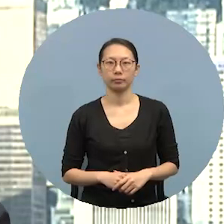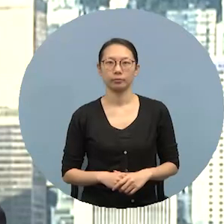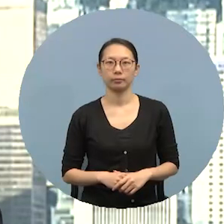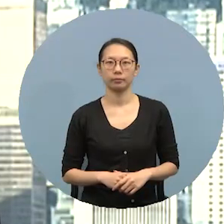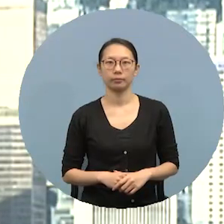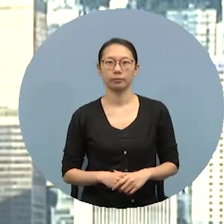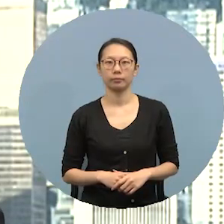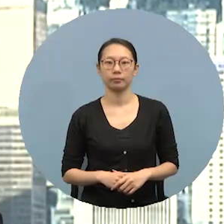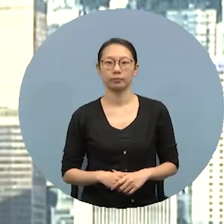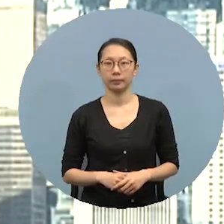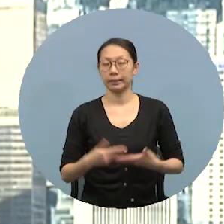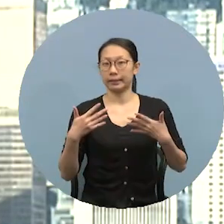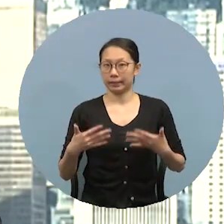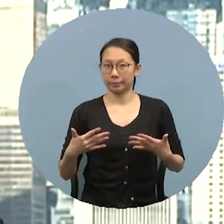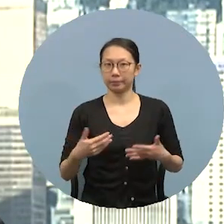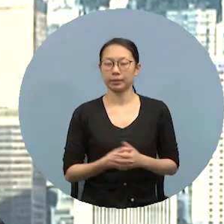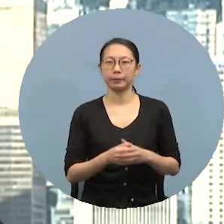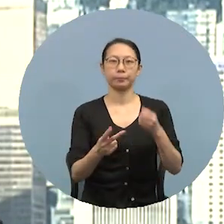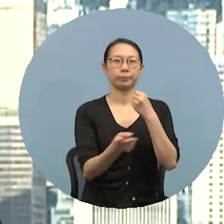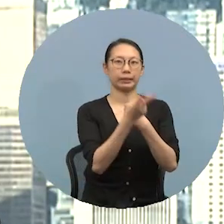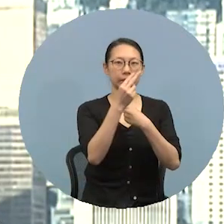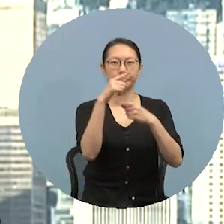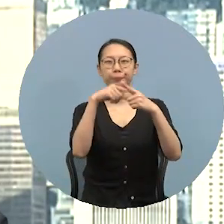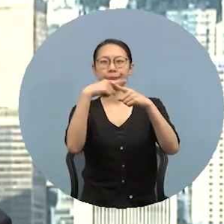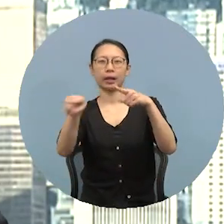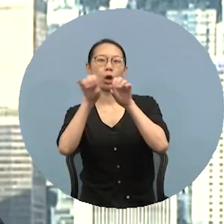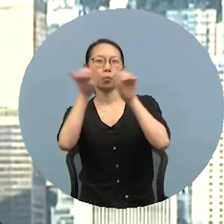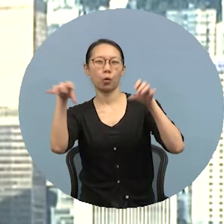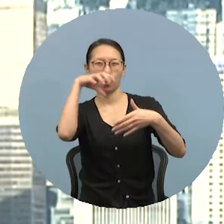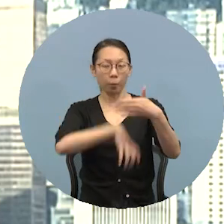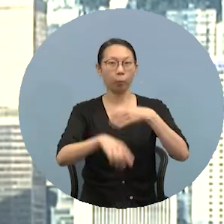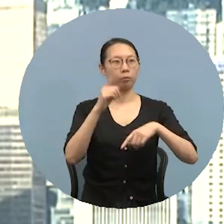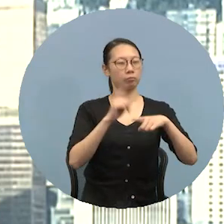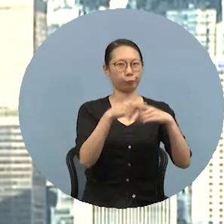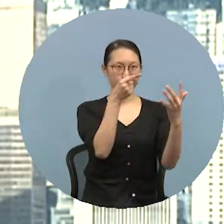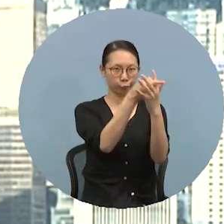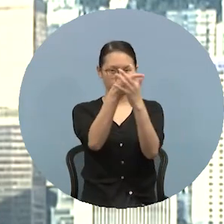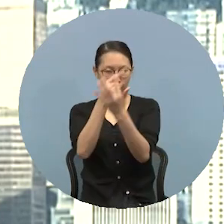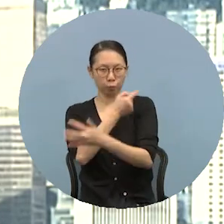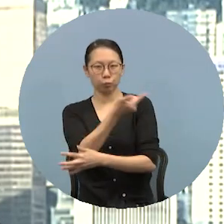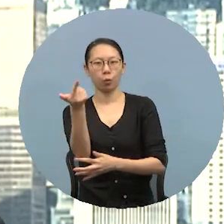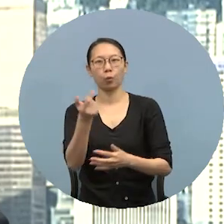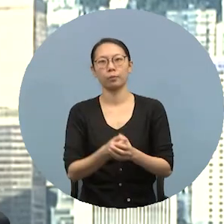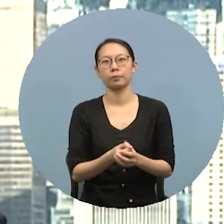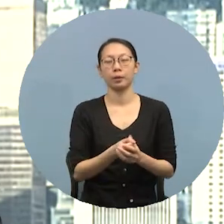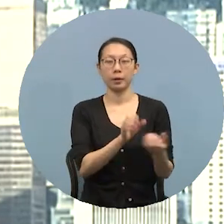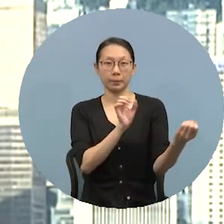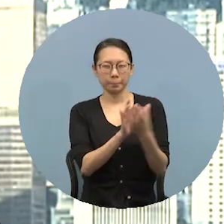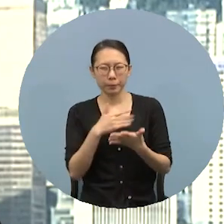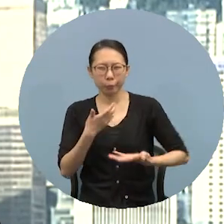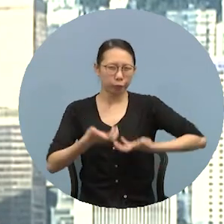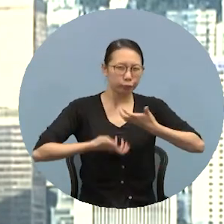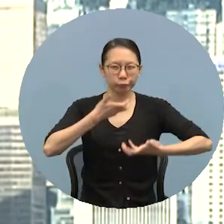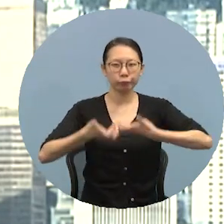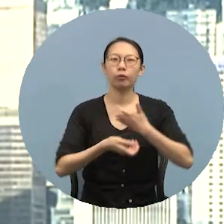今次二十大報告裏面有很多亮點的，當中我最鼓舞的是報告裏